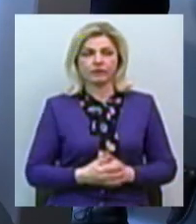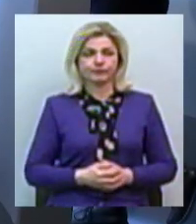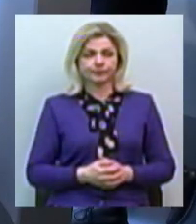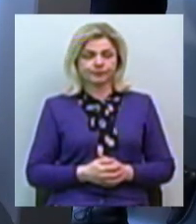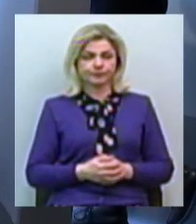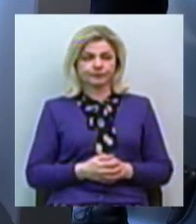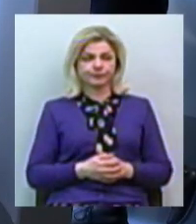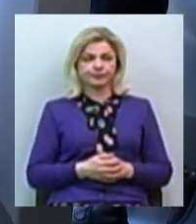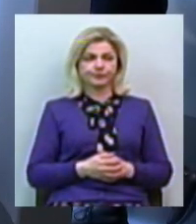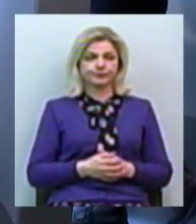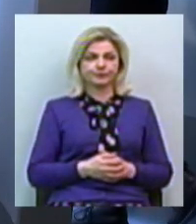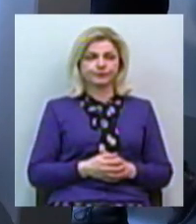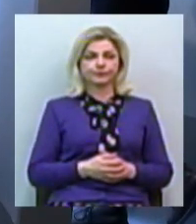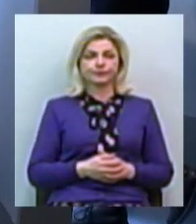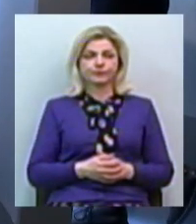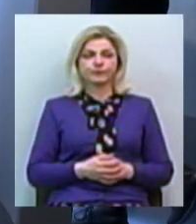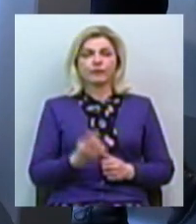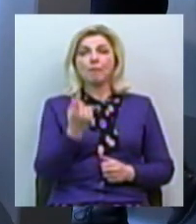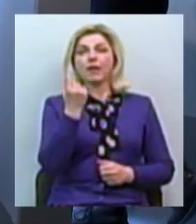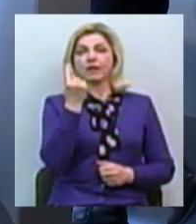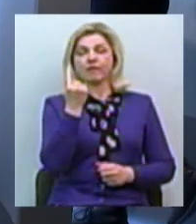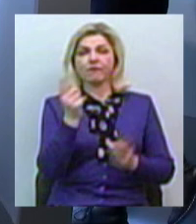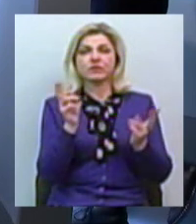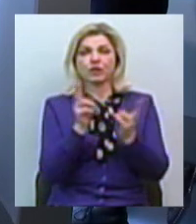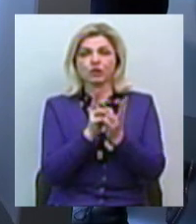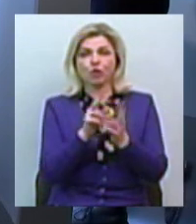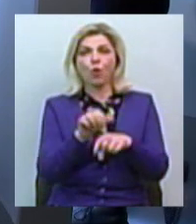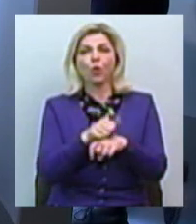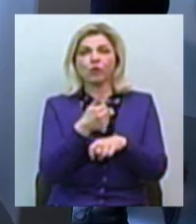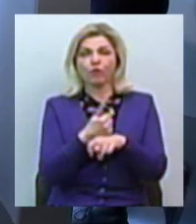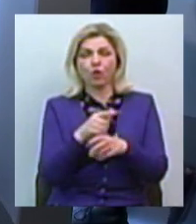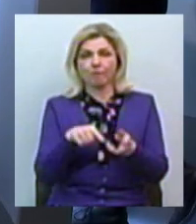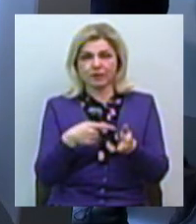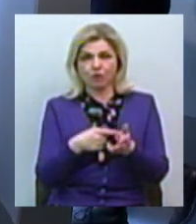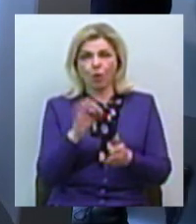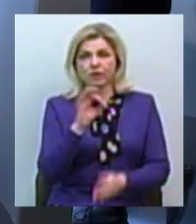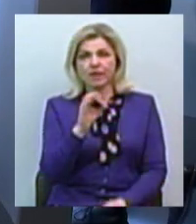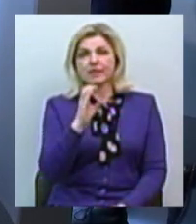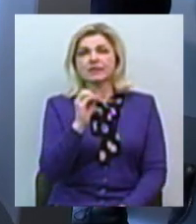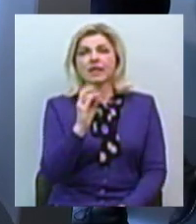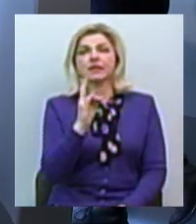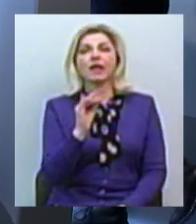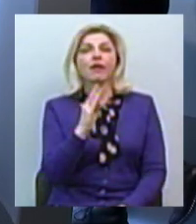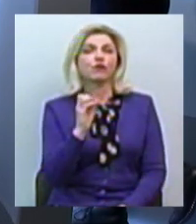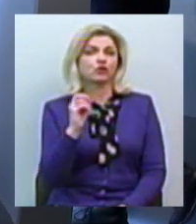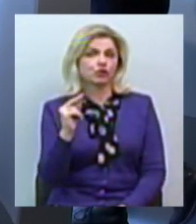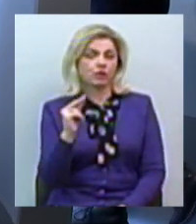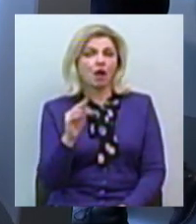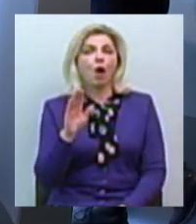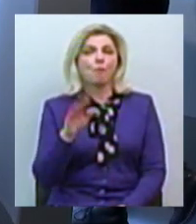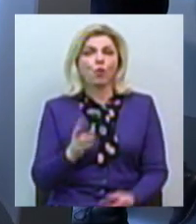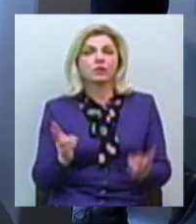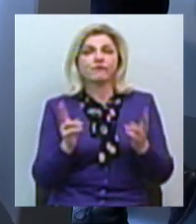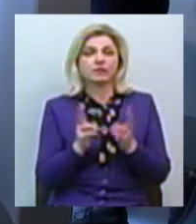візитів. Крім меморандуму. Перша зустріч буде з головою, міським головою, з Олександром Федоровичем Сенкевичем. Потім у нас